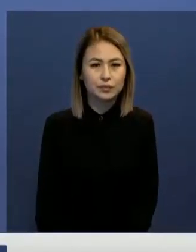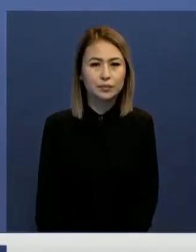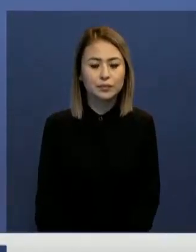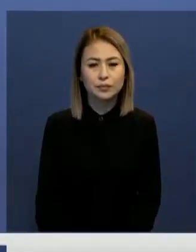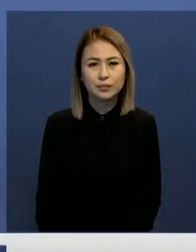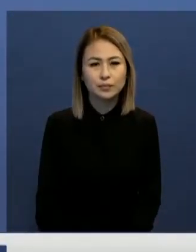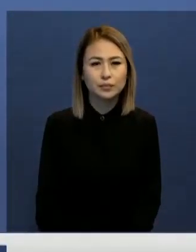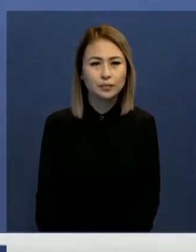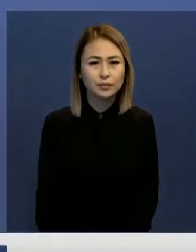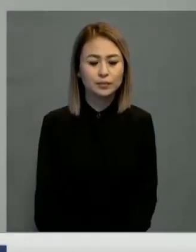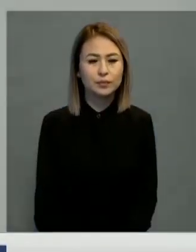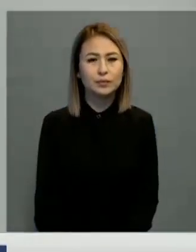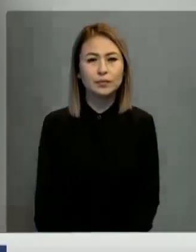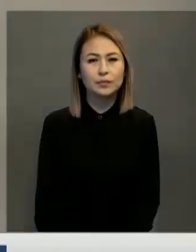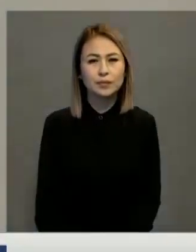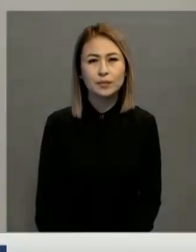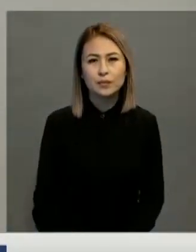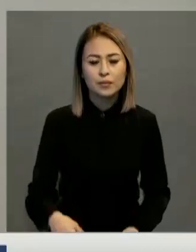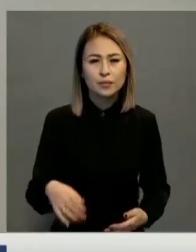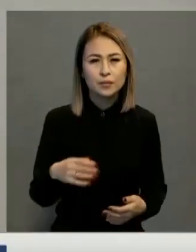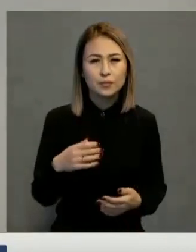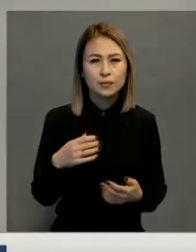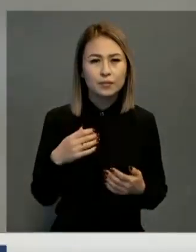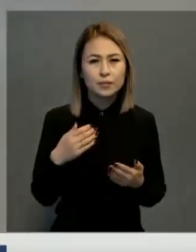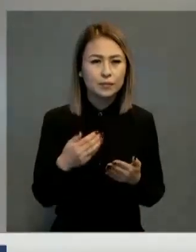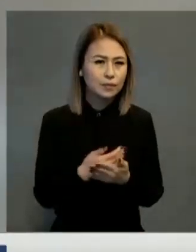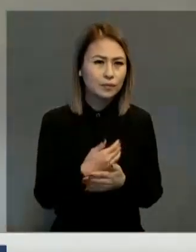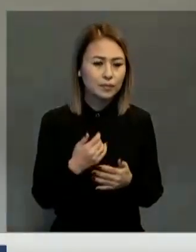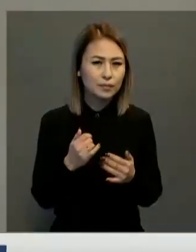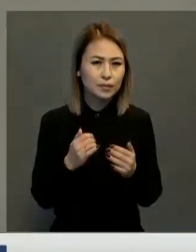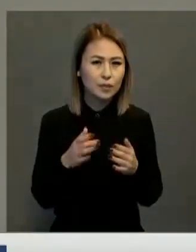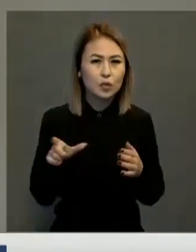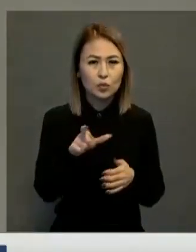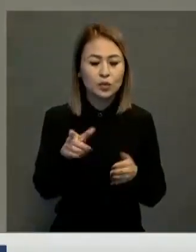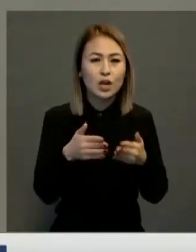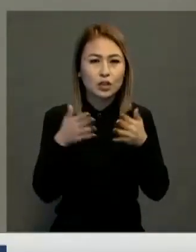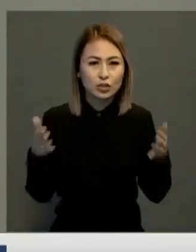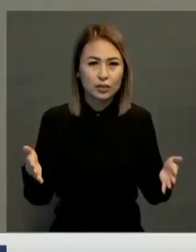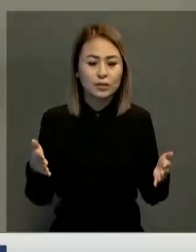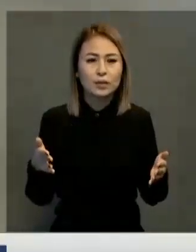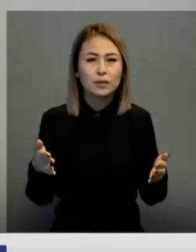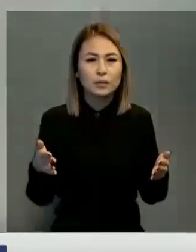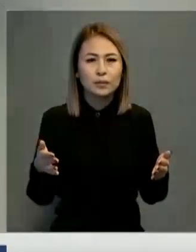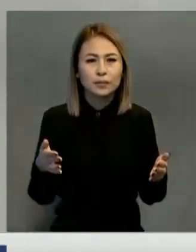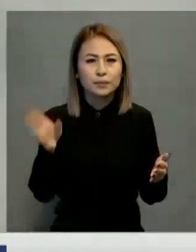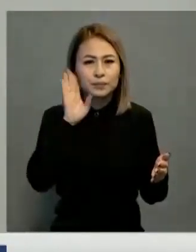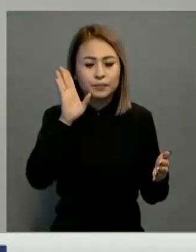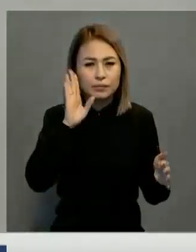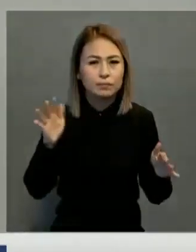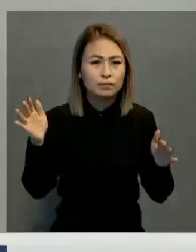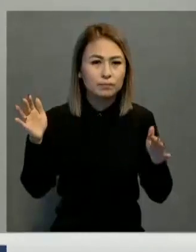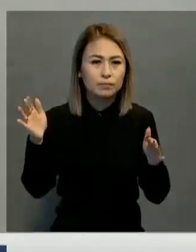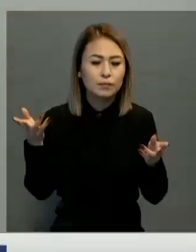Жергілікті атқарушы органдар барып жолдың деген жағы кеңейту үшін жолды ашқан. Сол ашқан бойынан кейін судың деңгейі